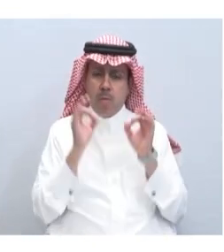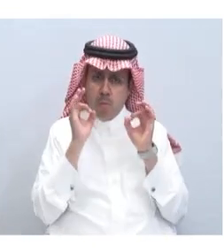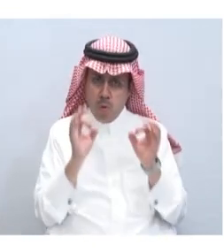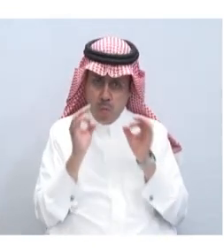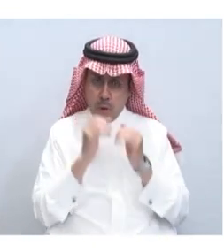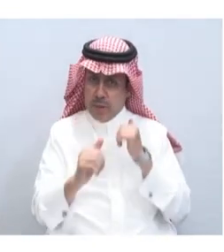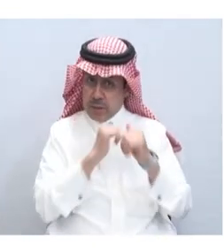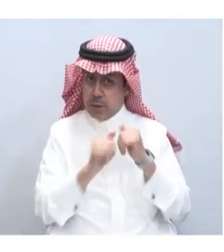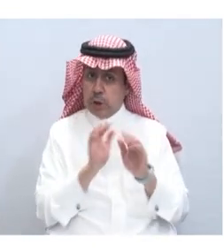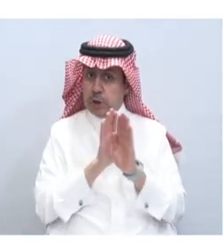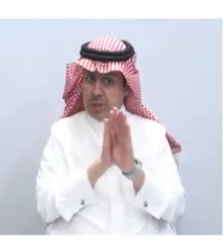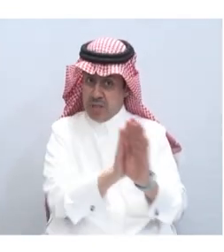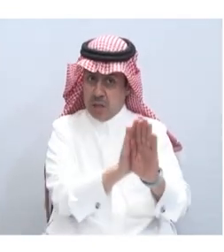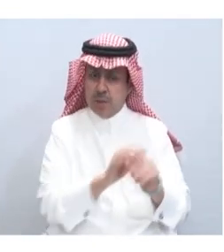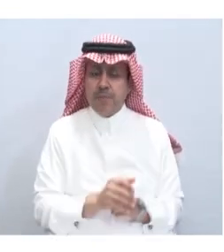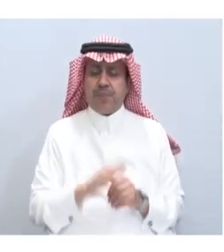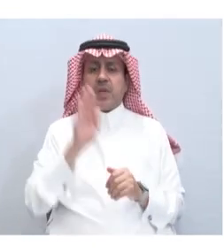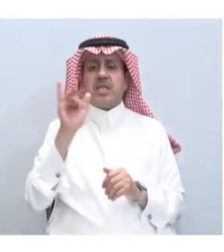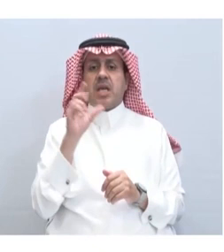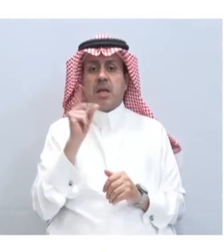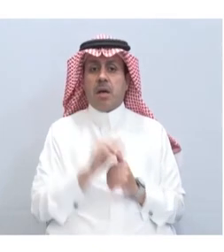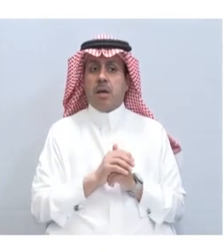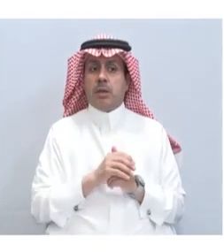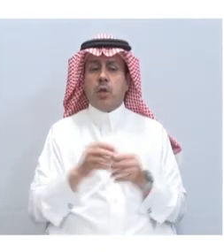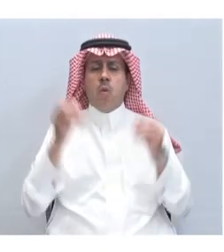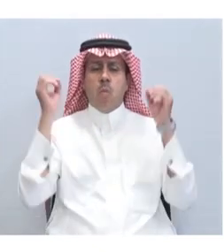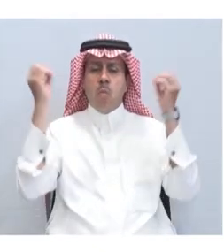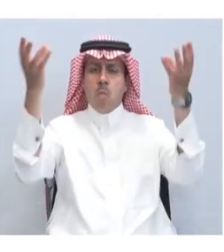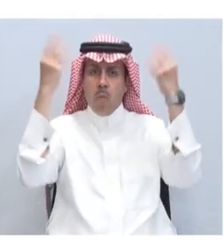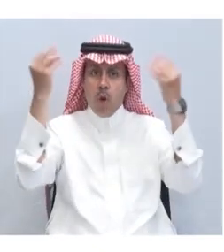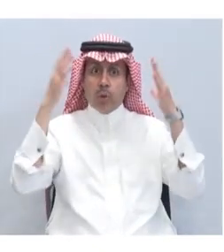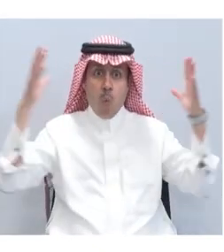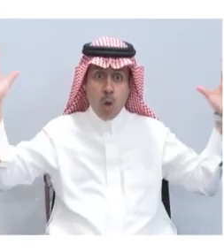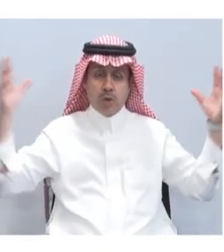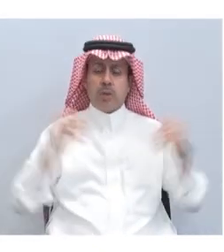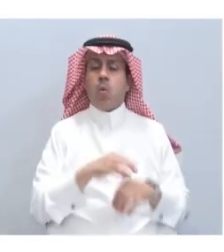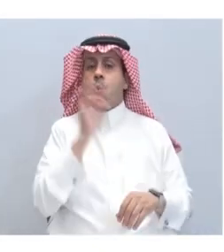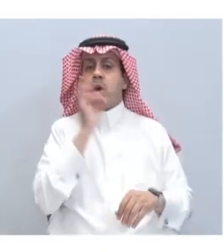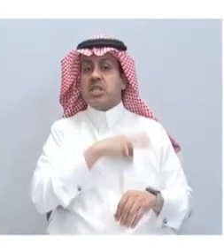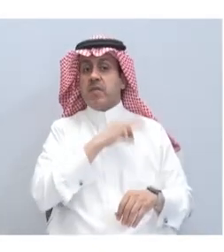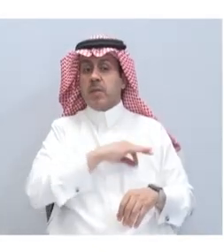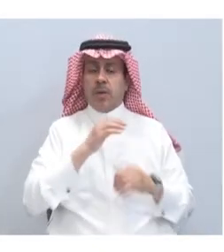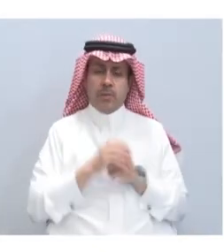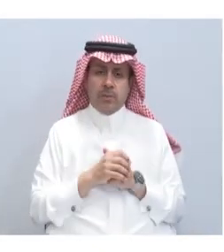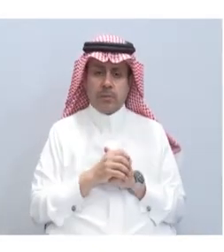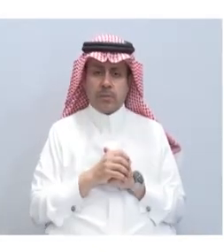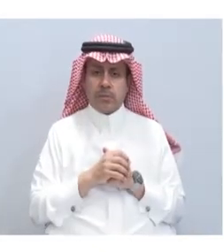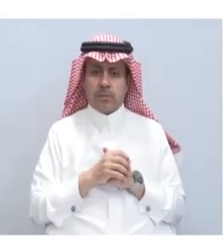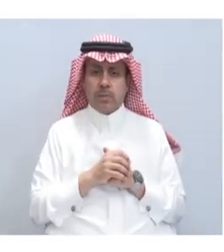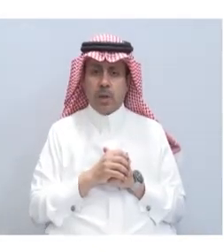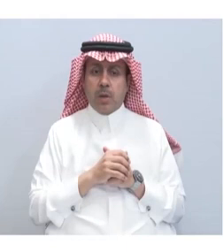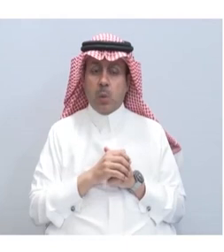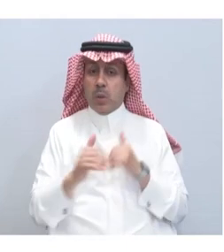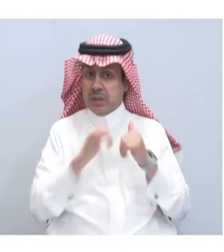من وسيله تساعد في السيطره على تزايد المعلومات والاستفاده منها وذلك عن طريق